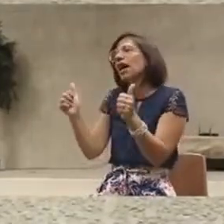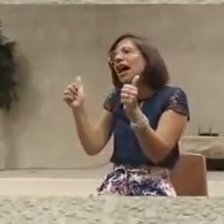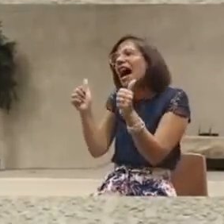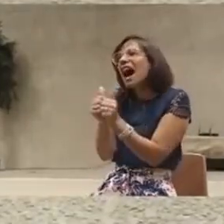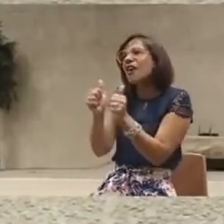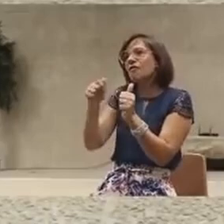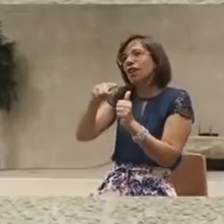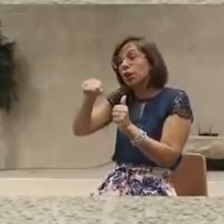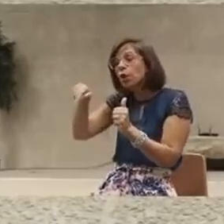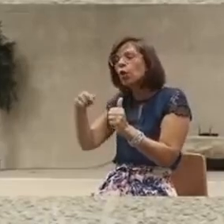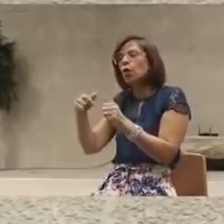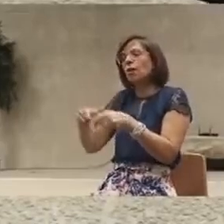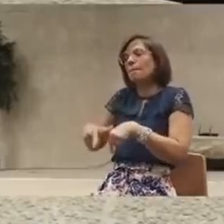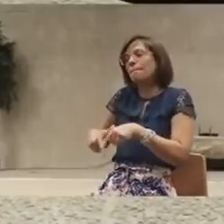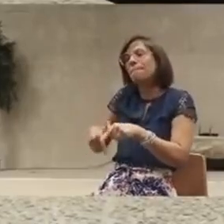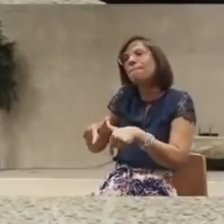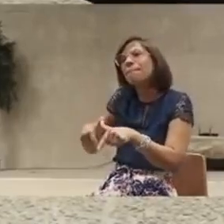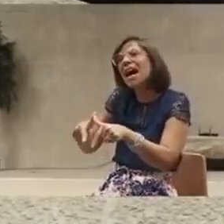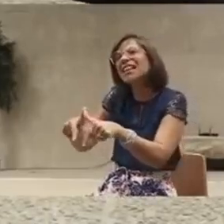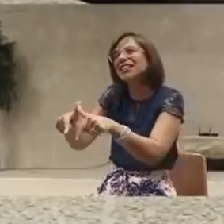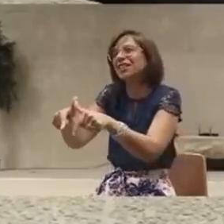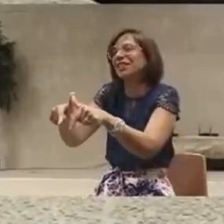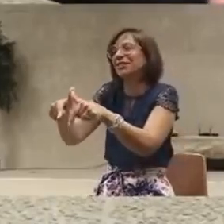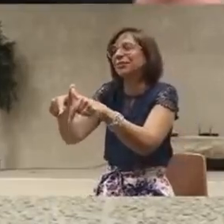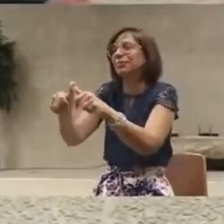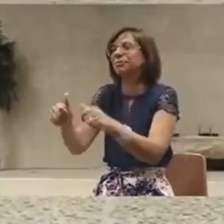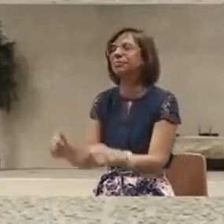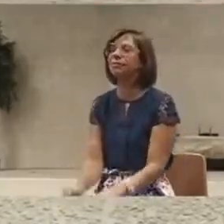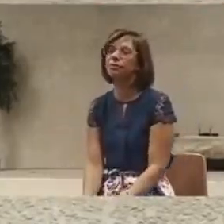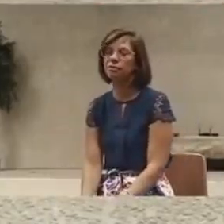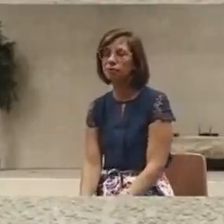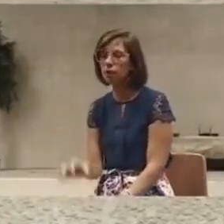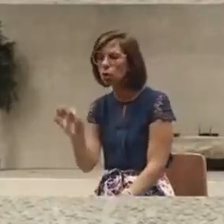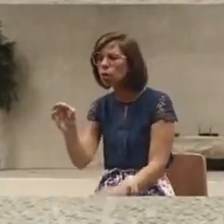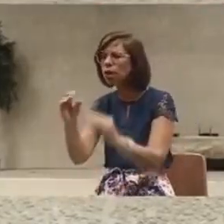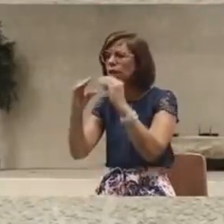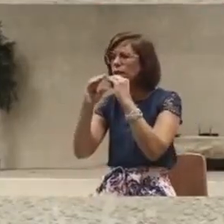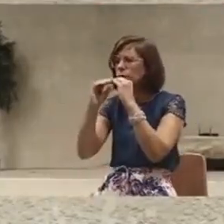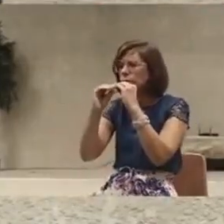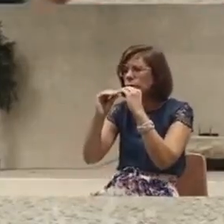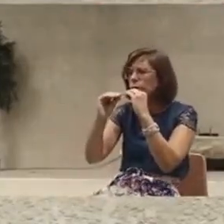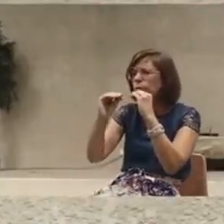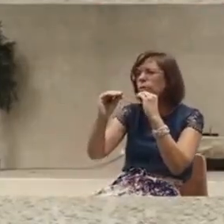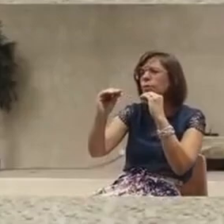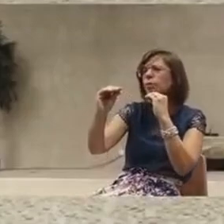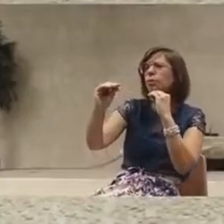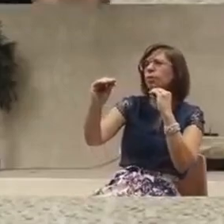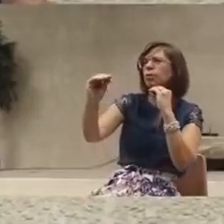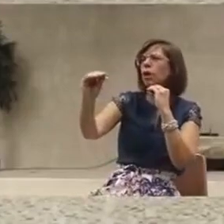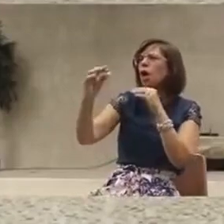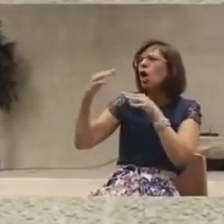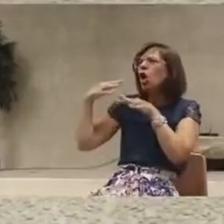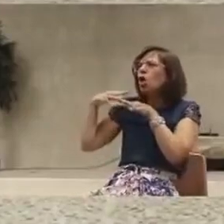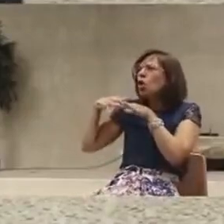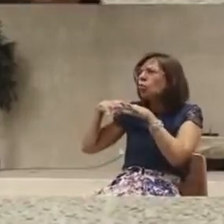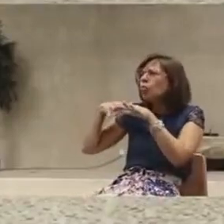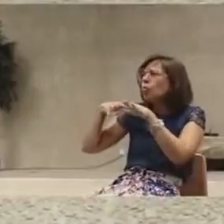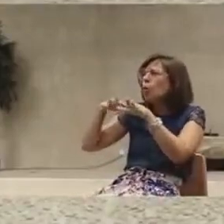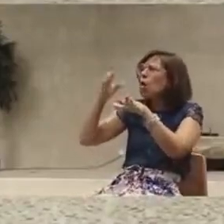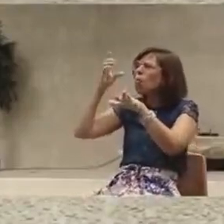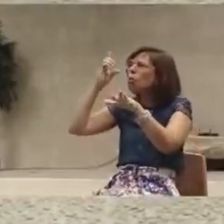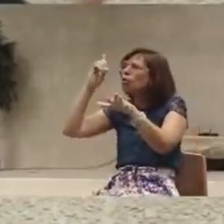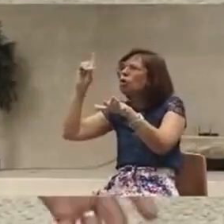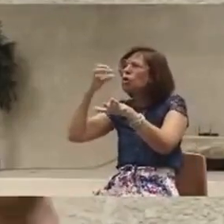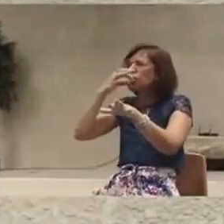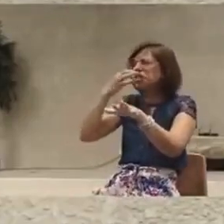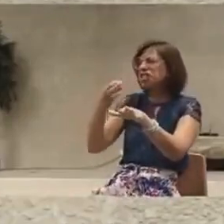eux. Alléluia. Oui, dans le désert, le peuple d'Israël disait: ah, Dieu nous abandonne, Dieu